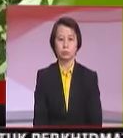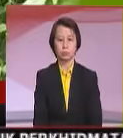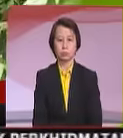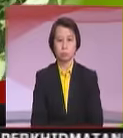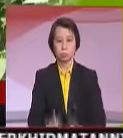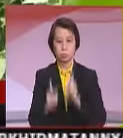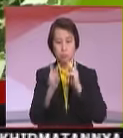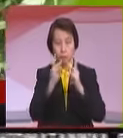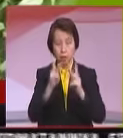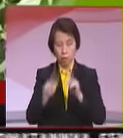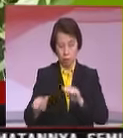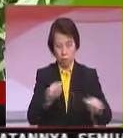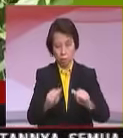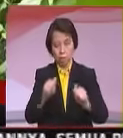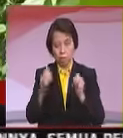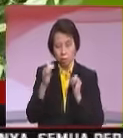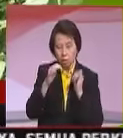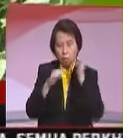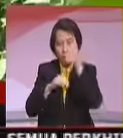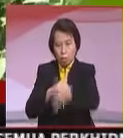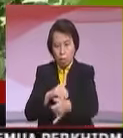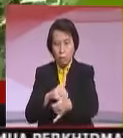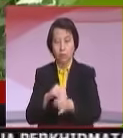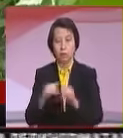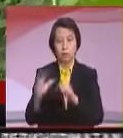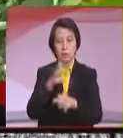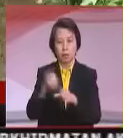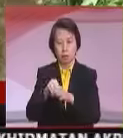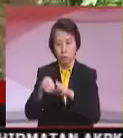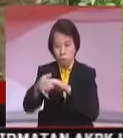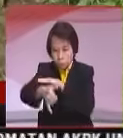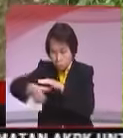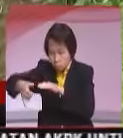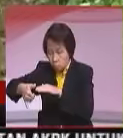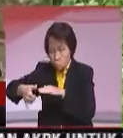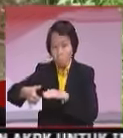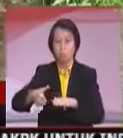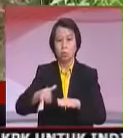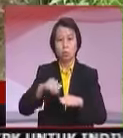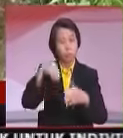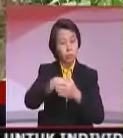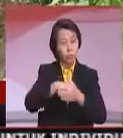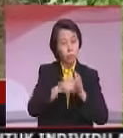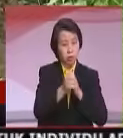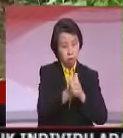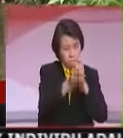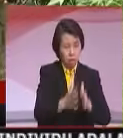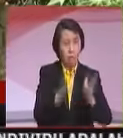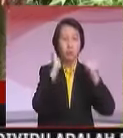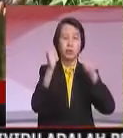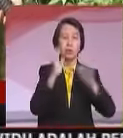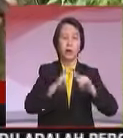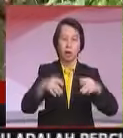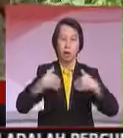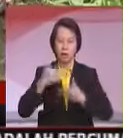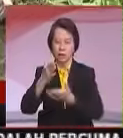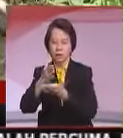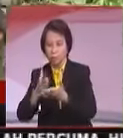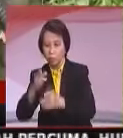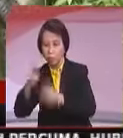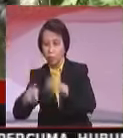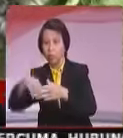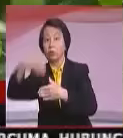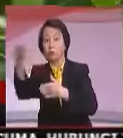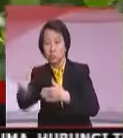masuk. Tambahnya, aktiviti jenayah rentas sempadan termasuk aktiviti penyeludupan bukan sahaja didalangi penduduk setempat, malah segelintir warga